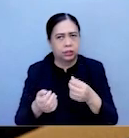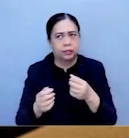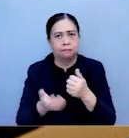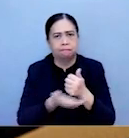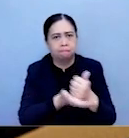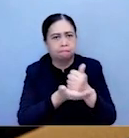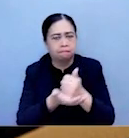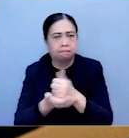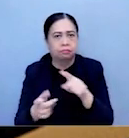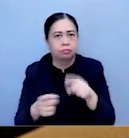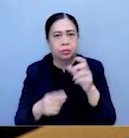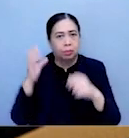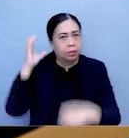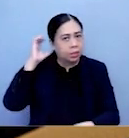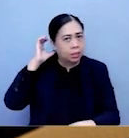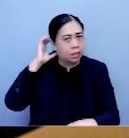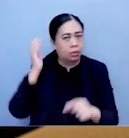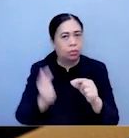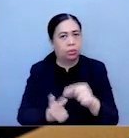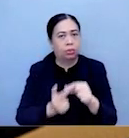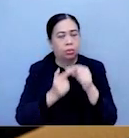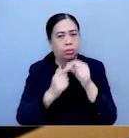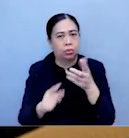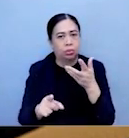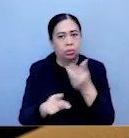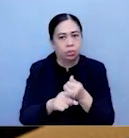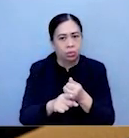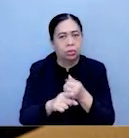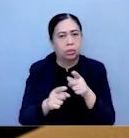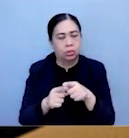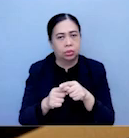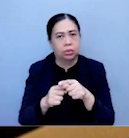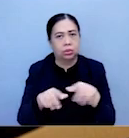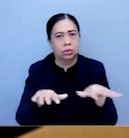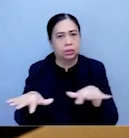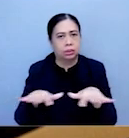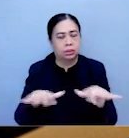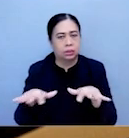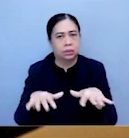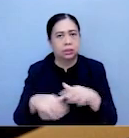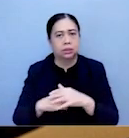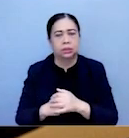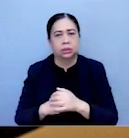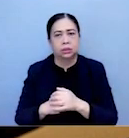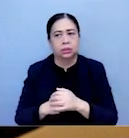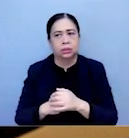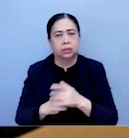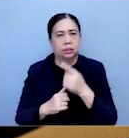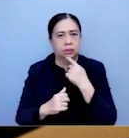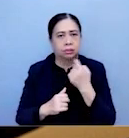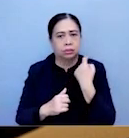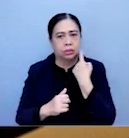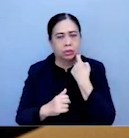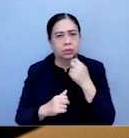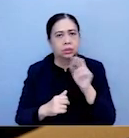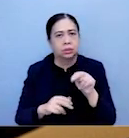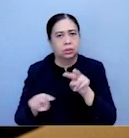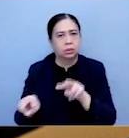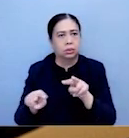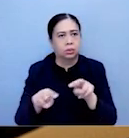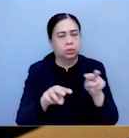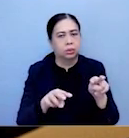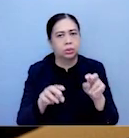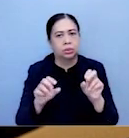operations dyan sa Mindanao, lalo na doon sa mga naapektuhan ng pagyanig ng lindol. Sinabi rin niya na kailangan tutukan ng husto